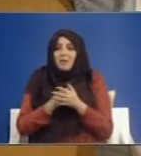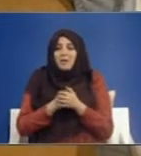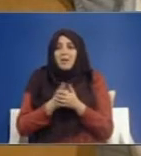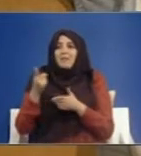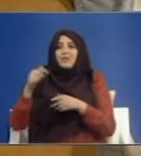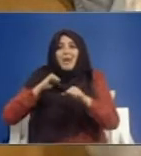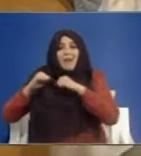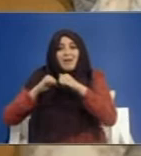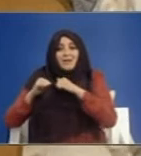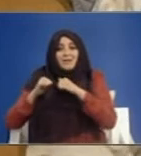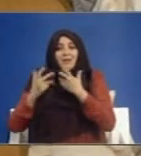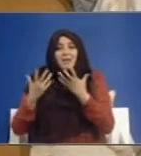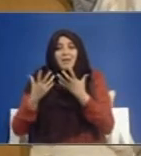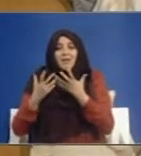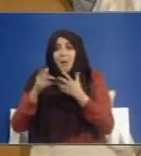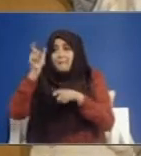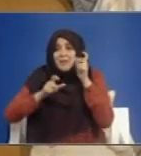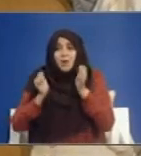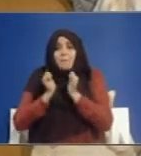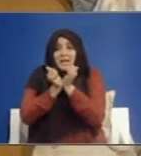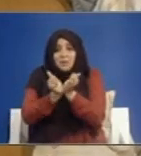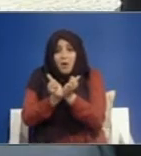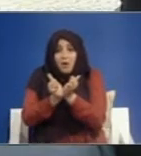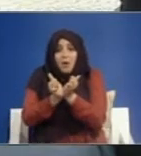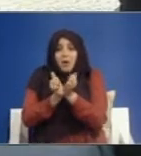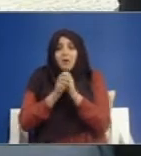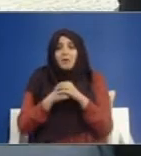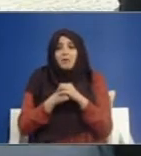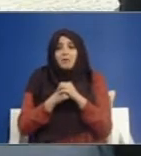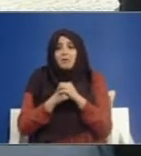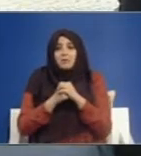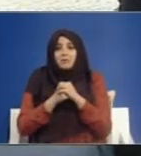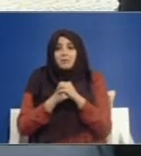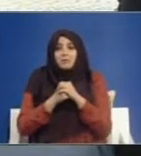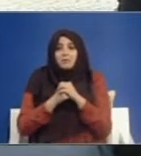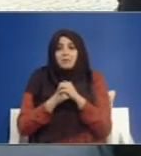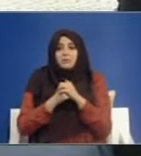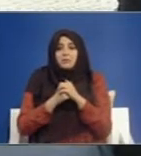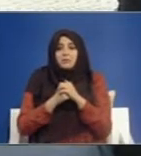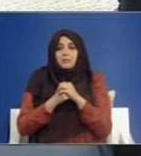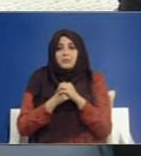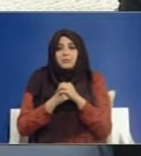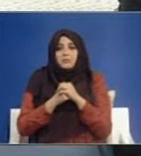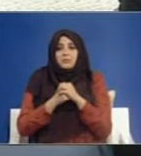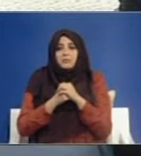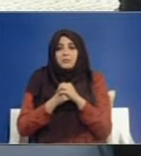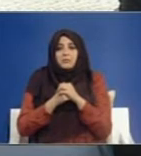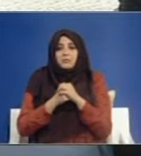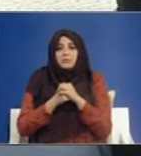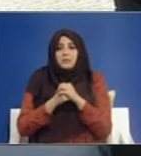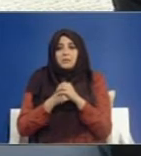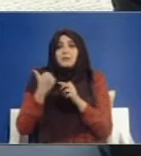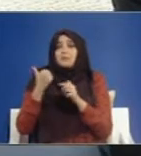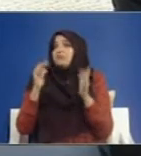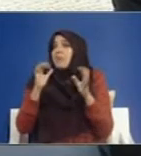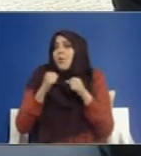وكذا ودخلت الدولة وكاين داهم الحبس إلى غير ذلك. فقالت الشيء الغريب